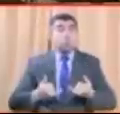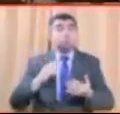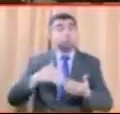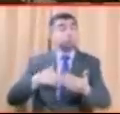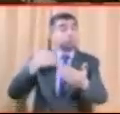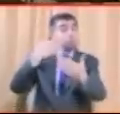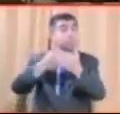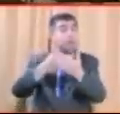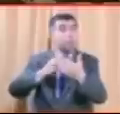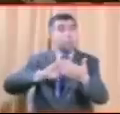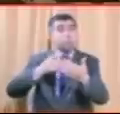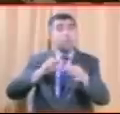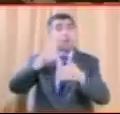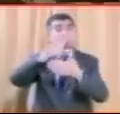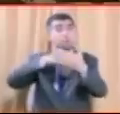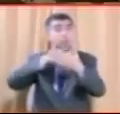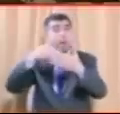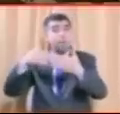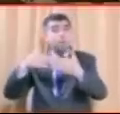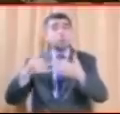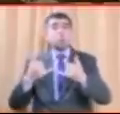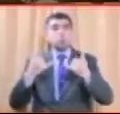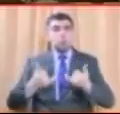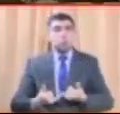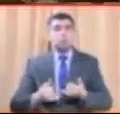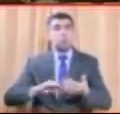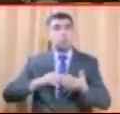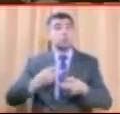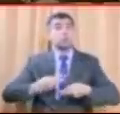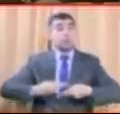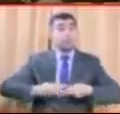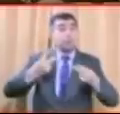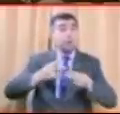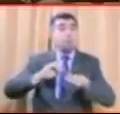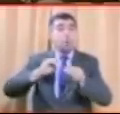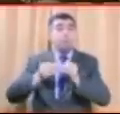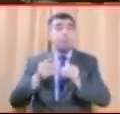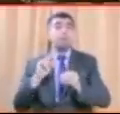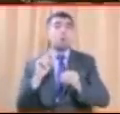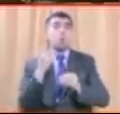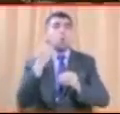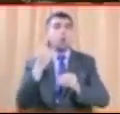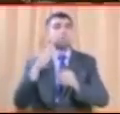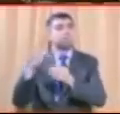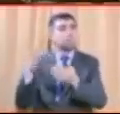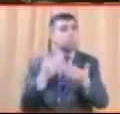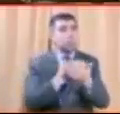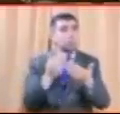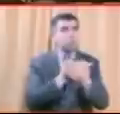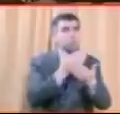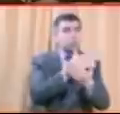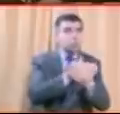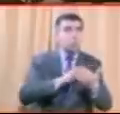لان كاين عندنا اليوم واحد المخطط. صحيح انكم قدمتوه وصححتوا اول خطا اللي كان فيه، لانكم حددتوا